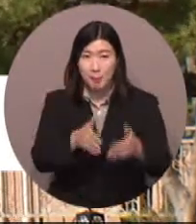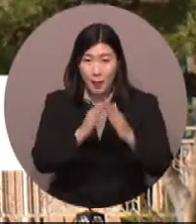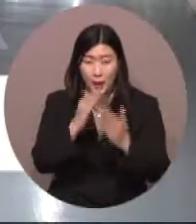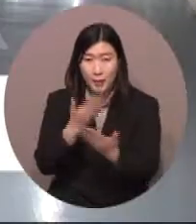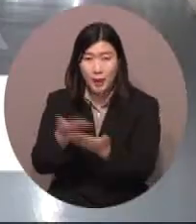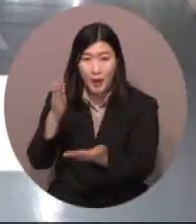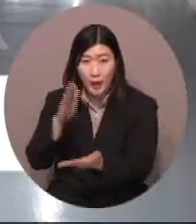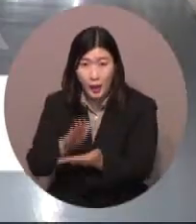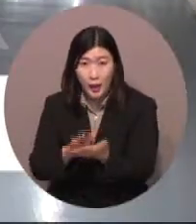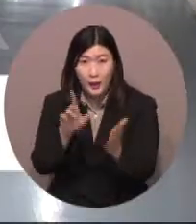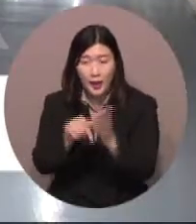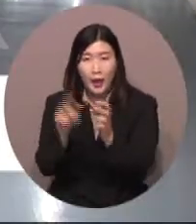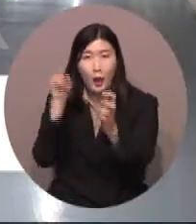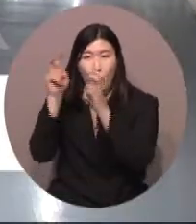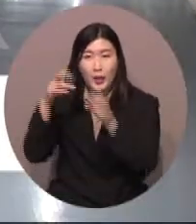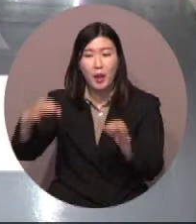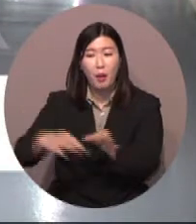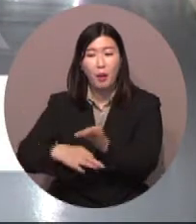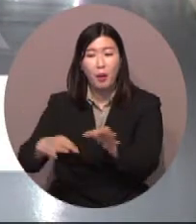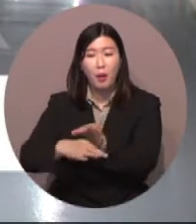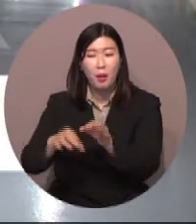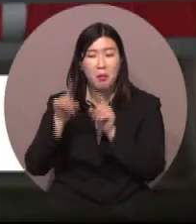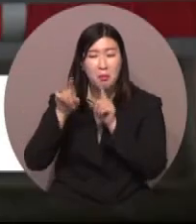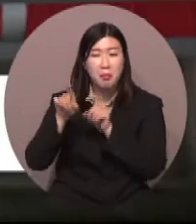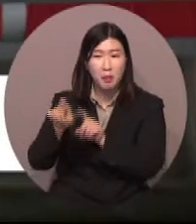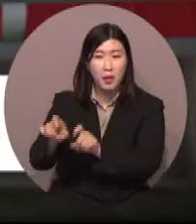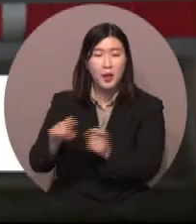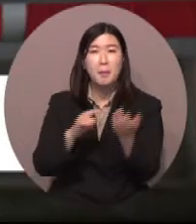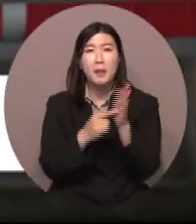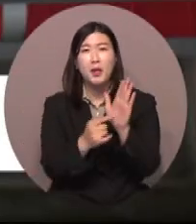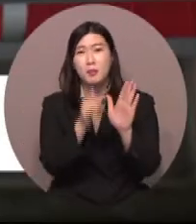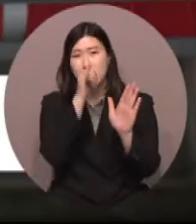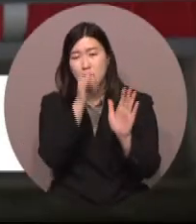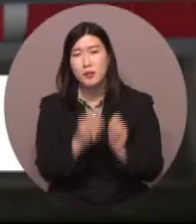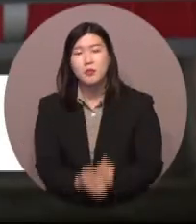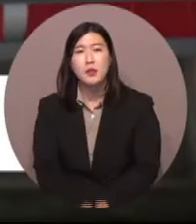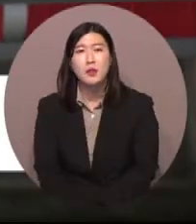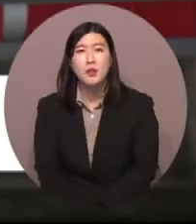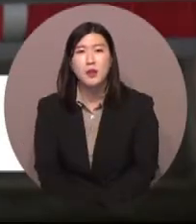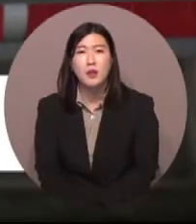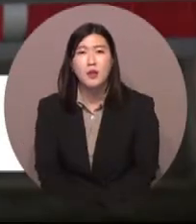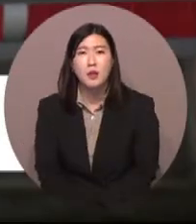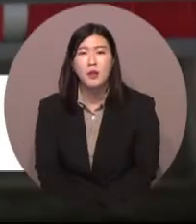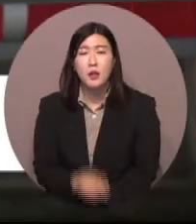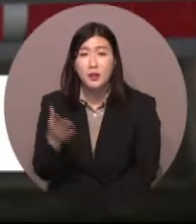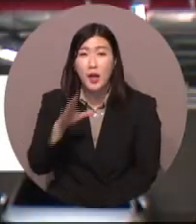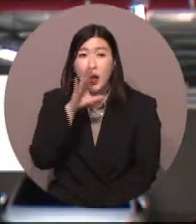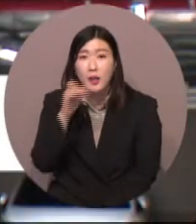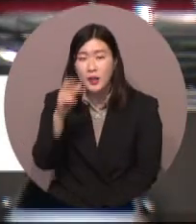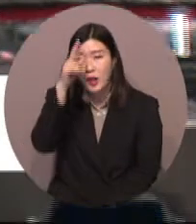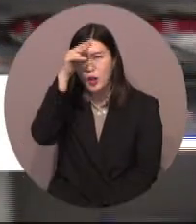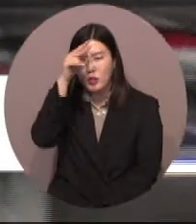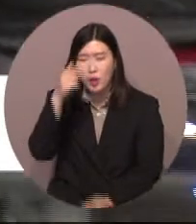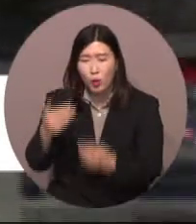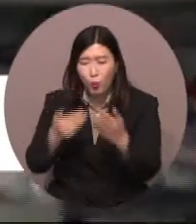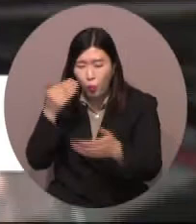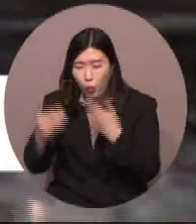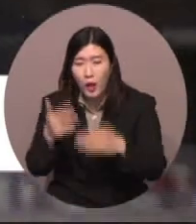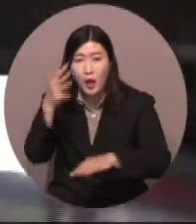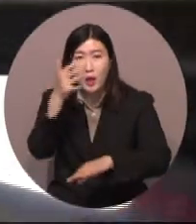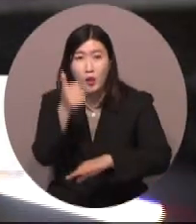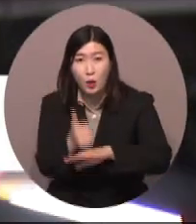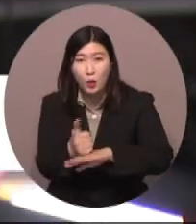에서 입찰 비리 의혹이 터져 나왔다 고 보도한 바 있습니다 그러다 아산경찰서 수사 결과 위